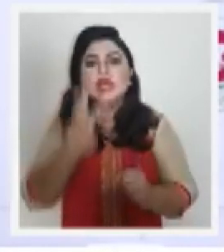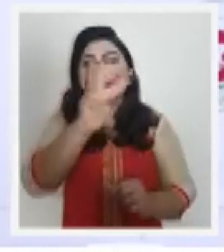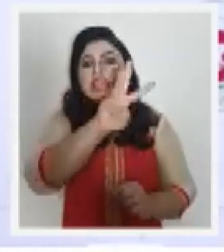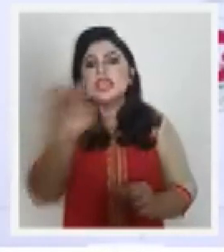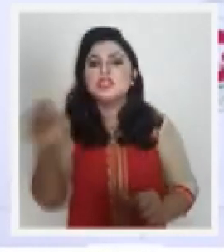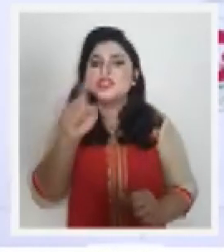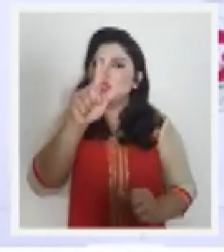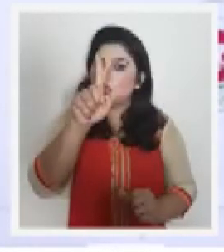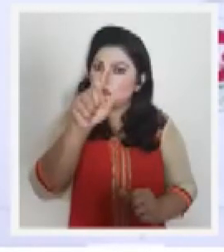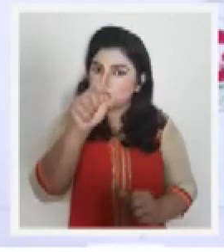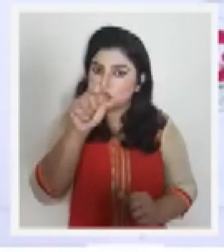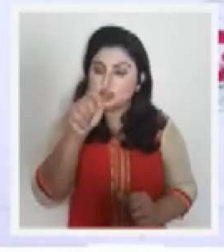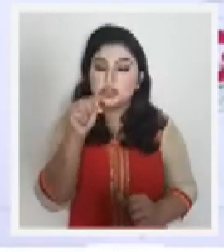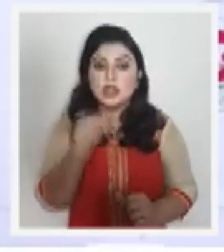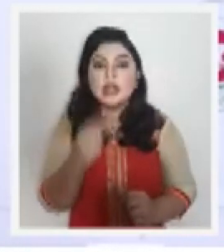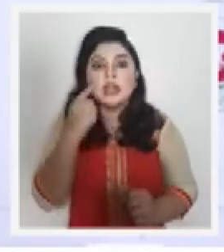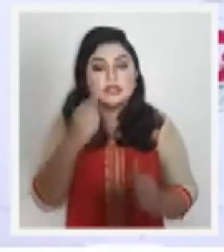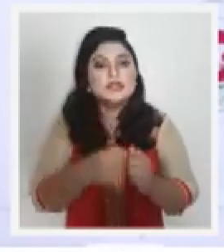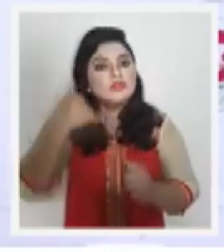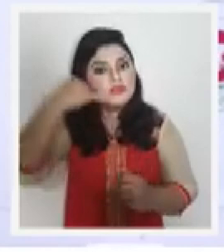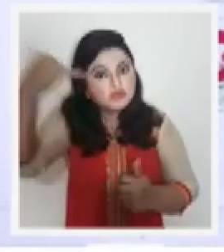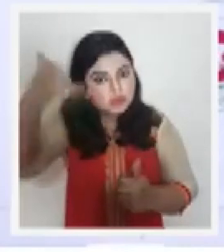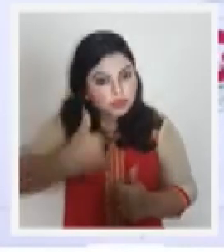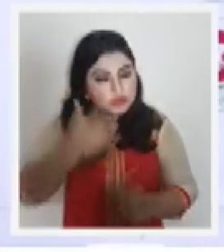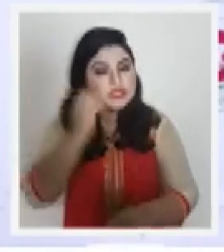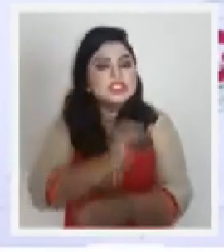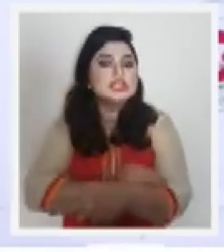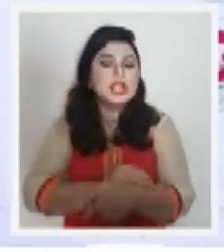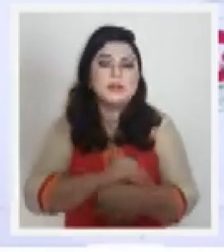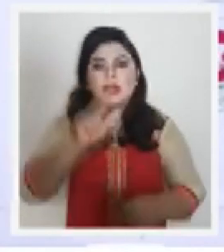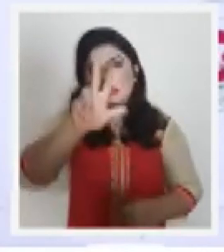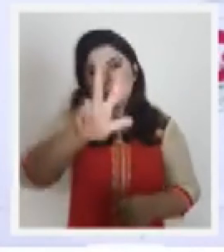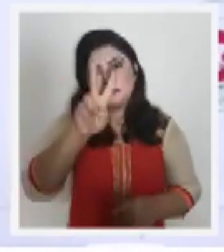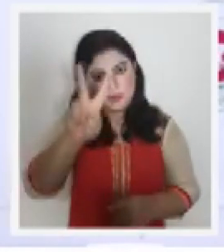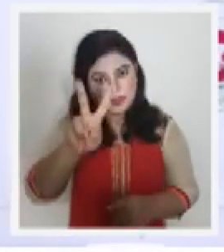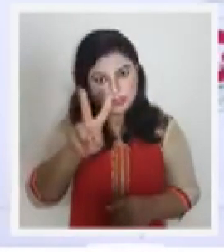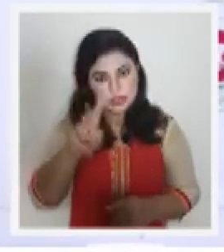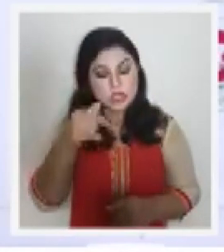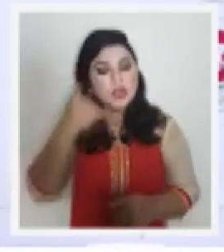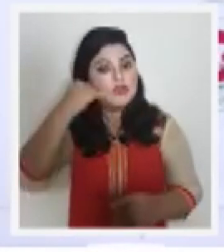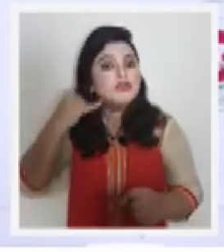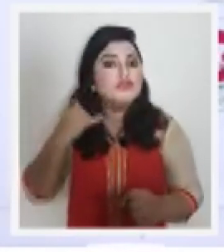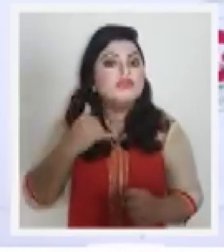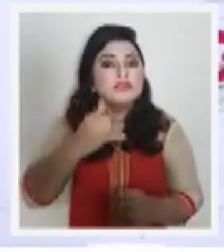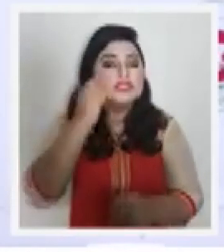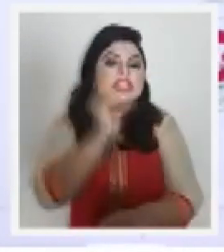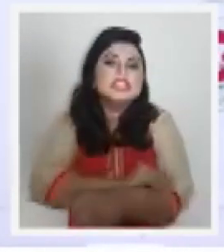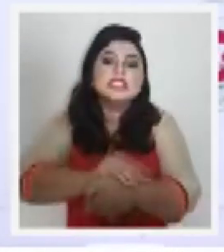গতকাল এক মেডিকেল অ্যাসেসমেন্ট এবং চিকিৎসা প্রদান করা হয়েছে 310 জনকে এবং ফলো আপ